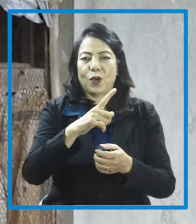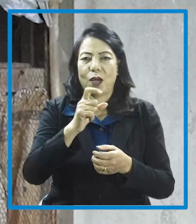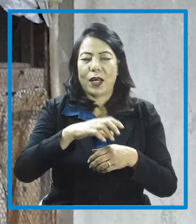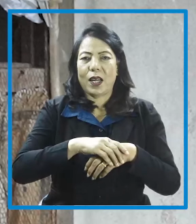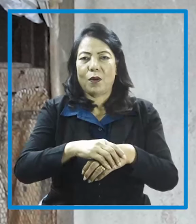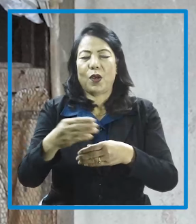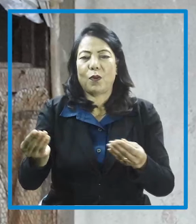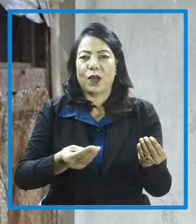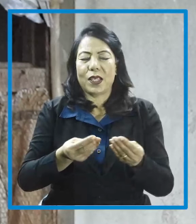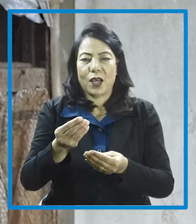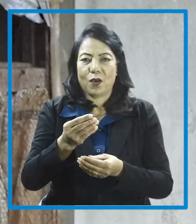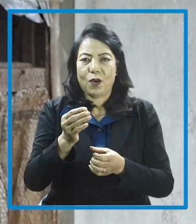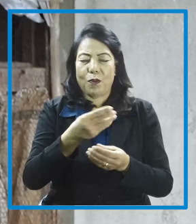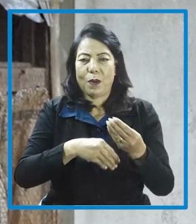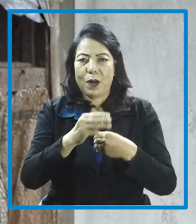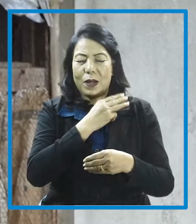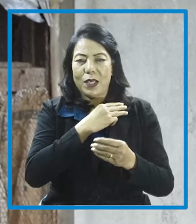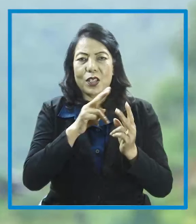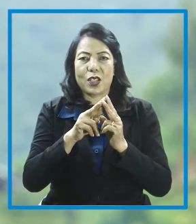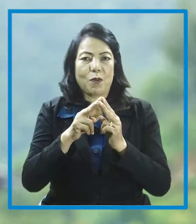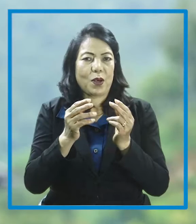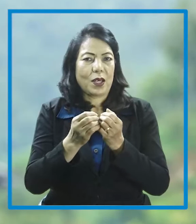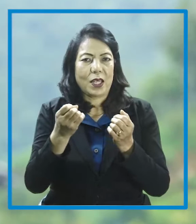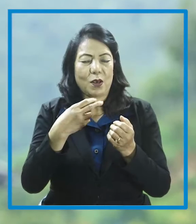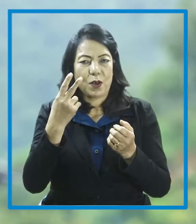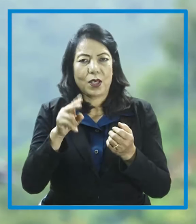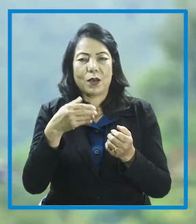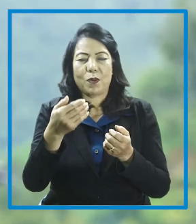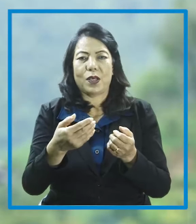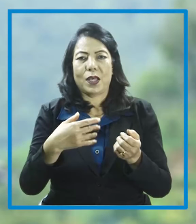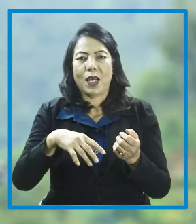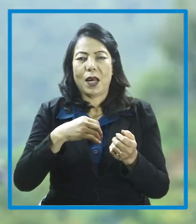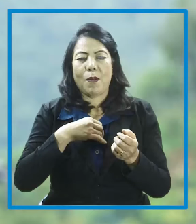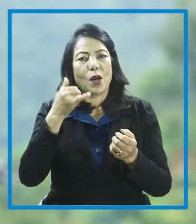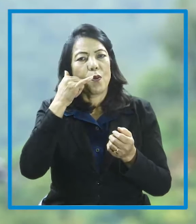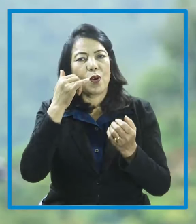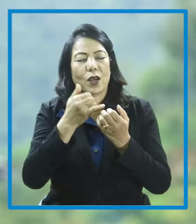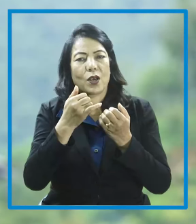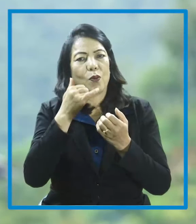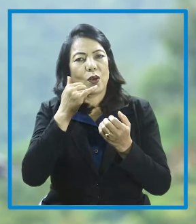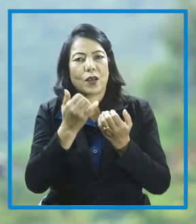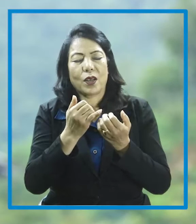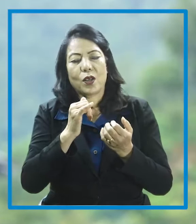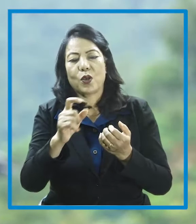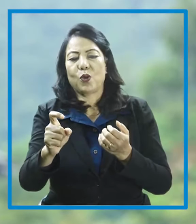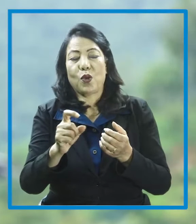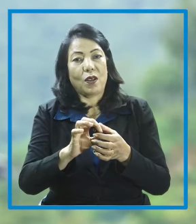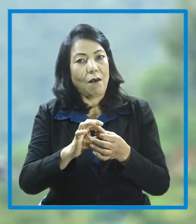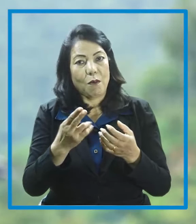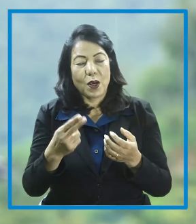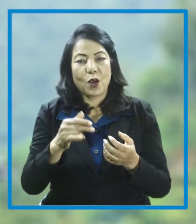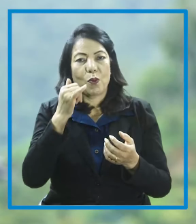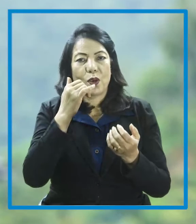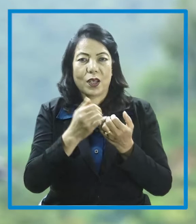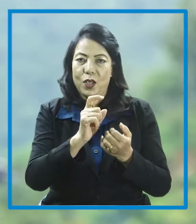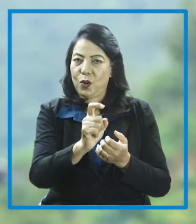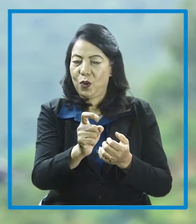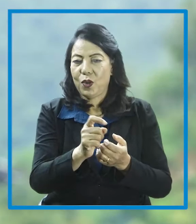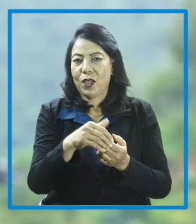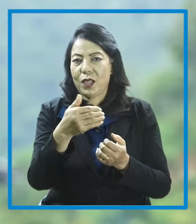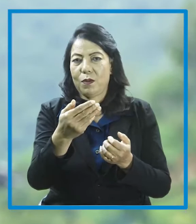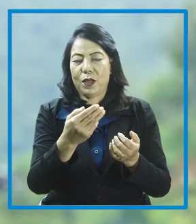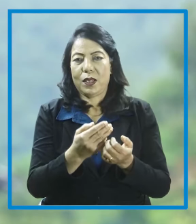हो, पछि त संस्था आइस त यता घुमाउन लानुभयो, बजारको व्यापारीहरूसँग कनेक्सन गरिदिनुभयो, त्यो भए त हामीले पनि फोन नम्बर ल्यायौँ,